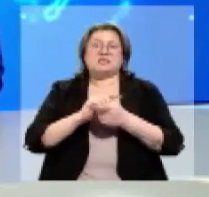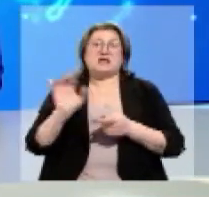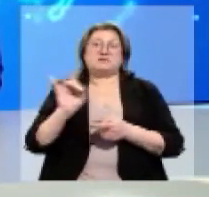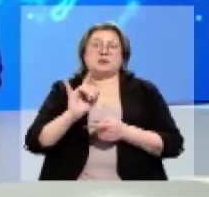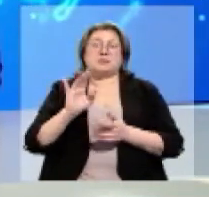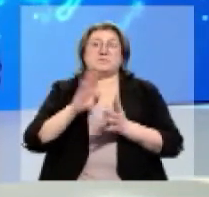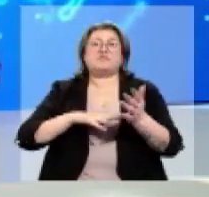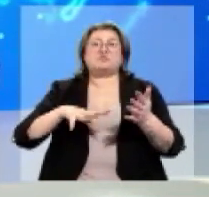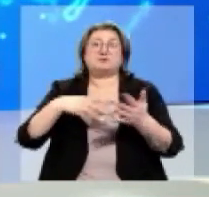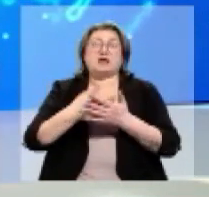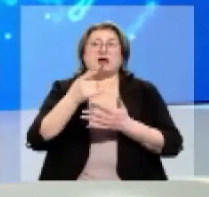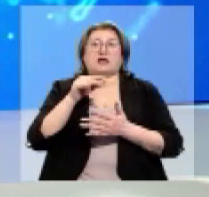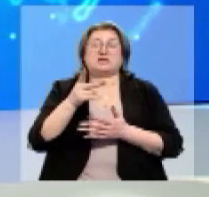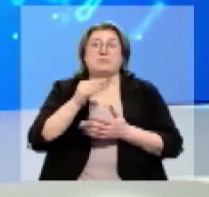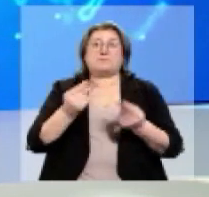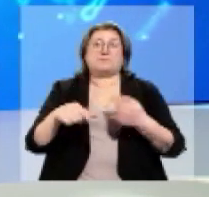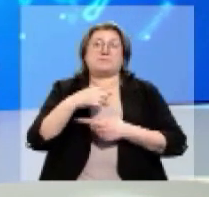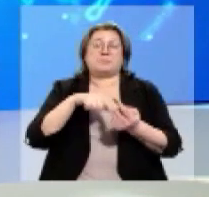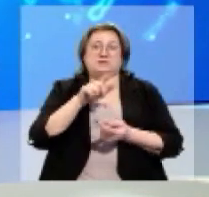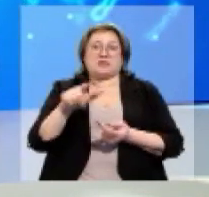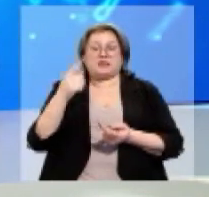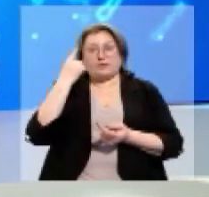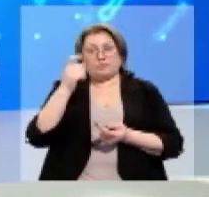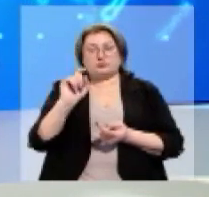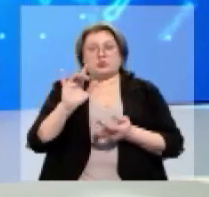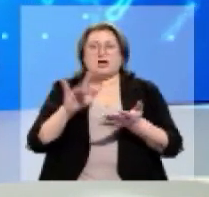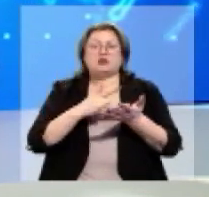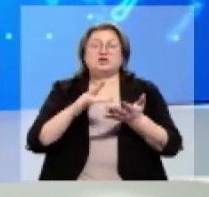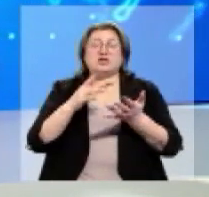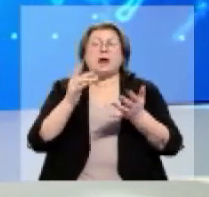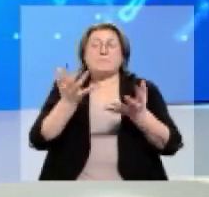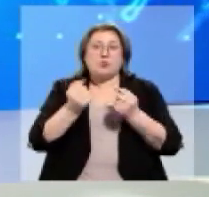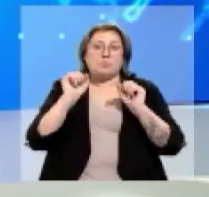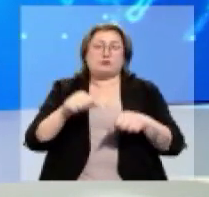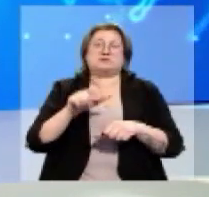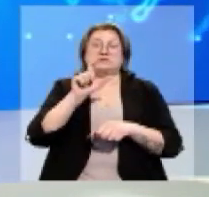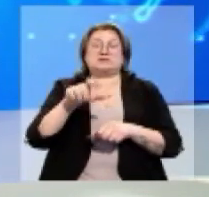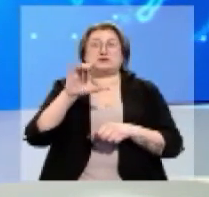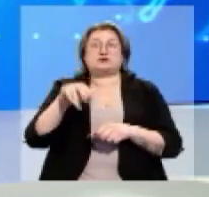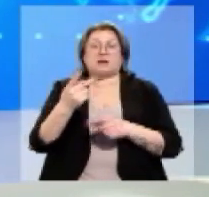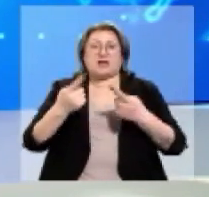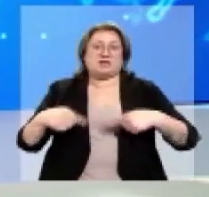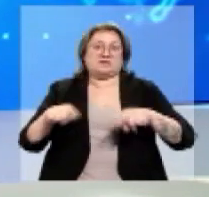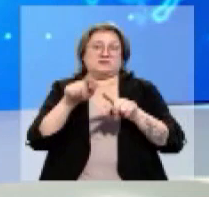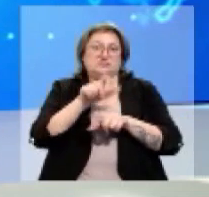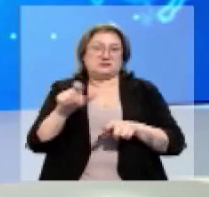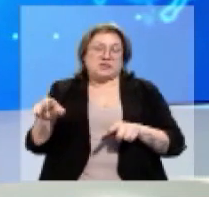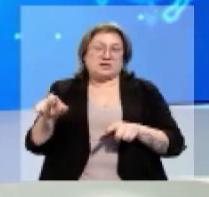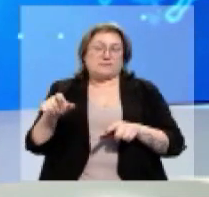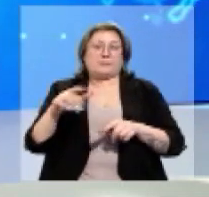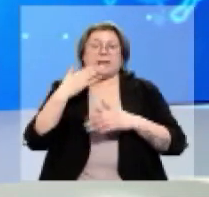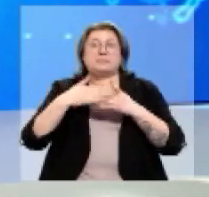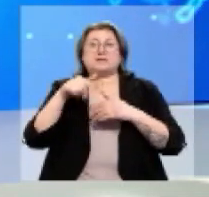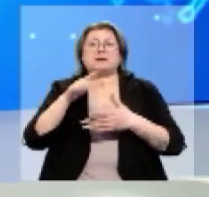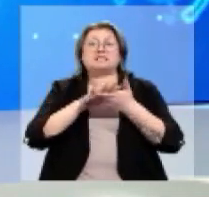и размер безвозмездного гранта для предпринимателей. Напомним, что рассчитывать на него могут представители социально уязвимых слоев населения. Перед